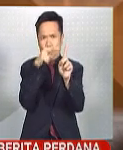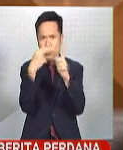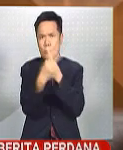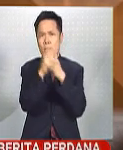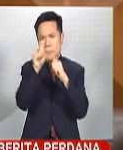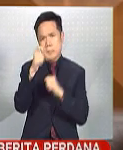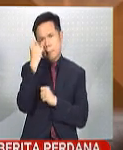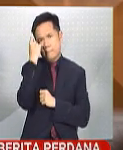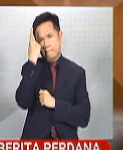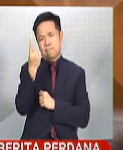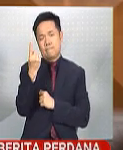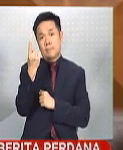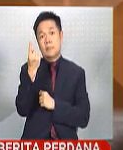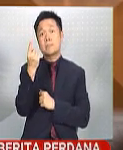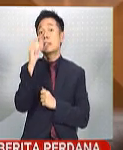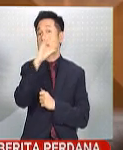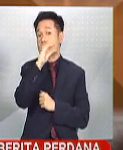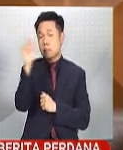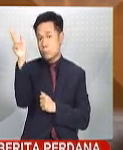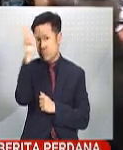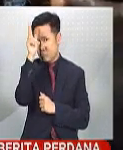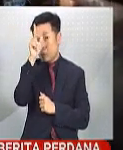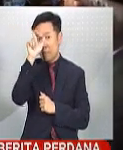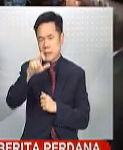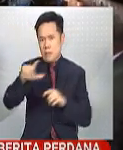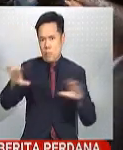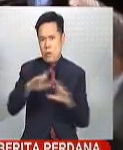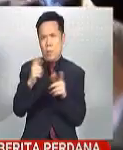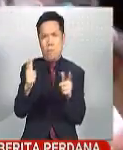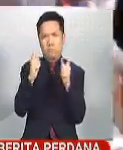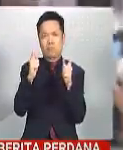decision of the government has to be swift.